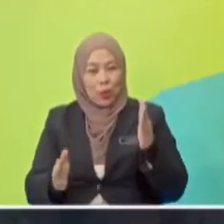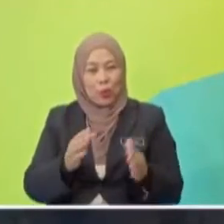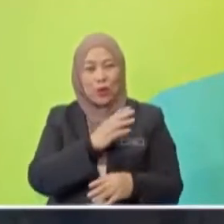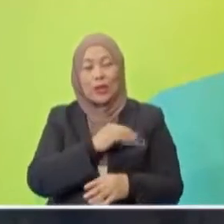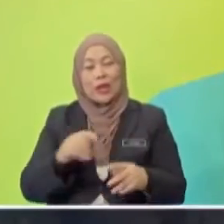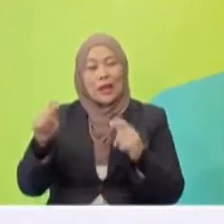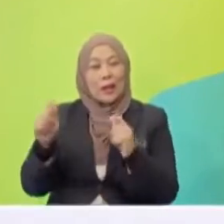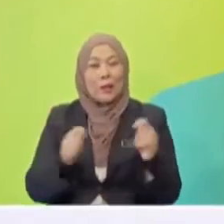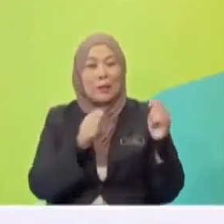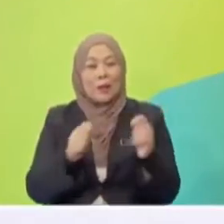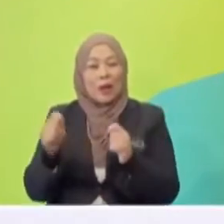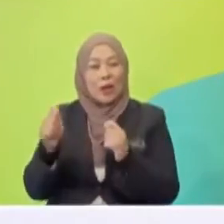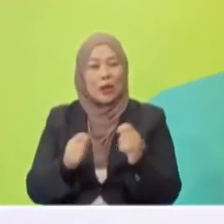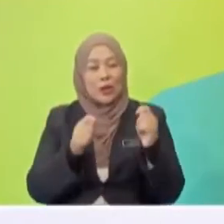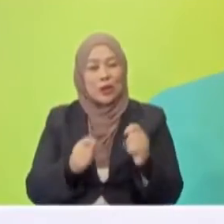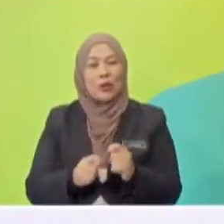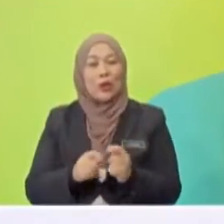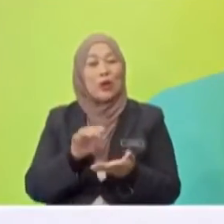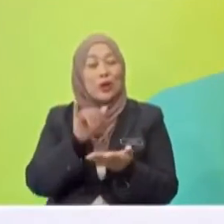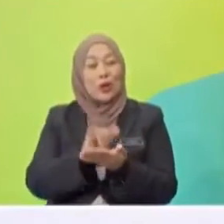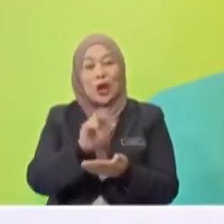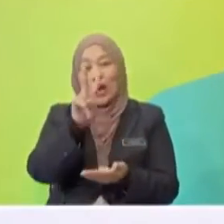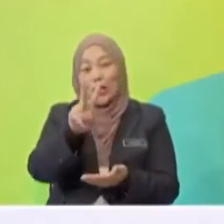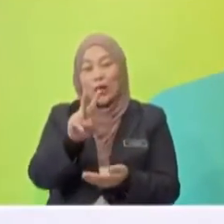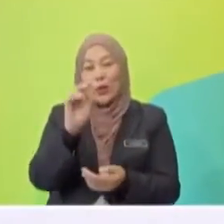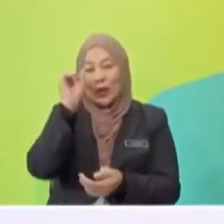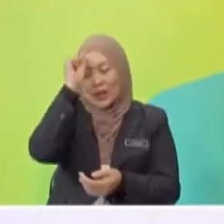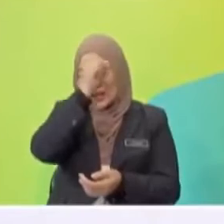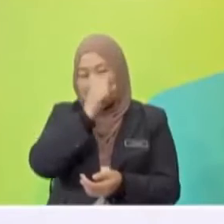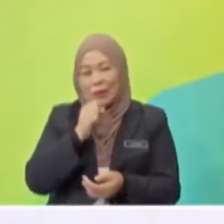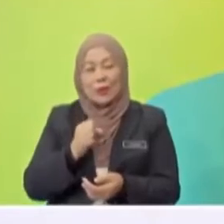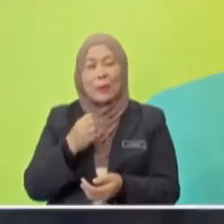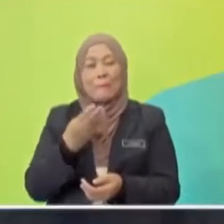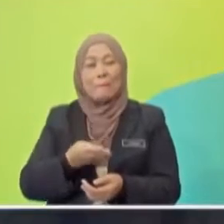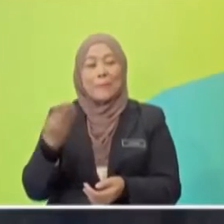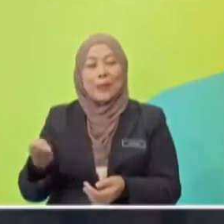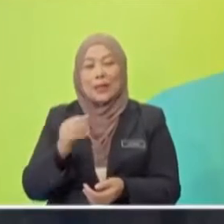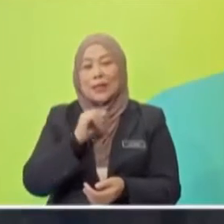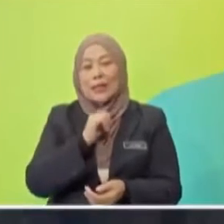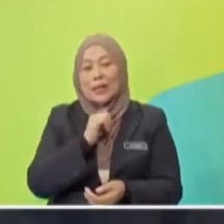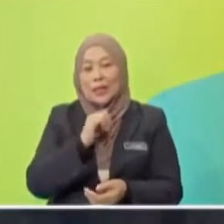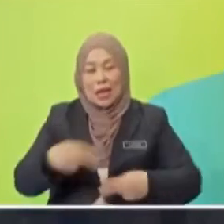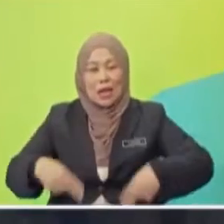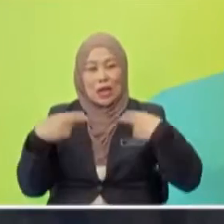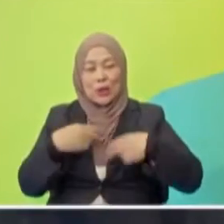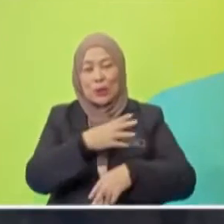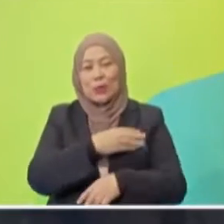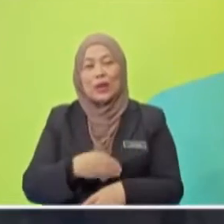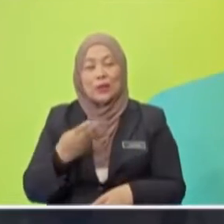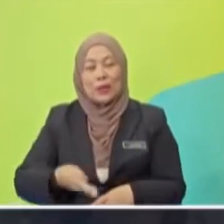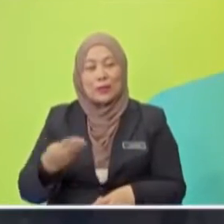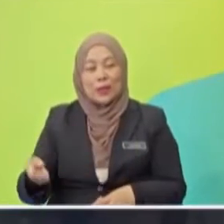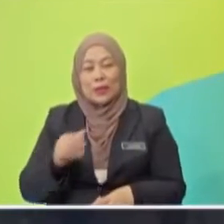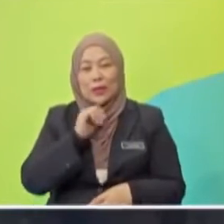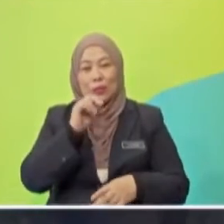Oke kita lihat di situ membiasakan ciri benda hidup ciri benda bukan hidup oke Ada lima ciri tadi